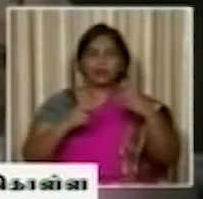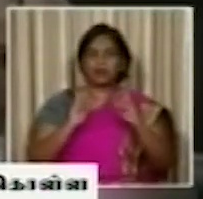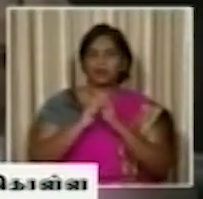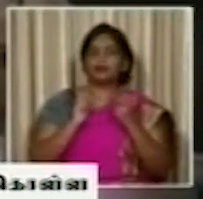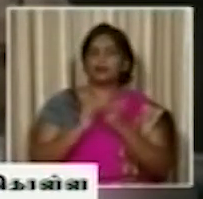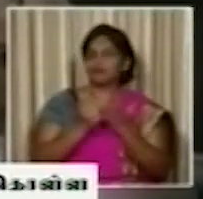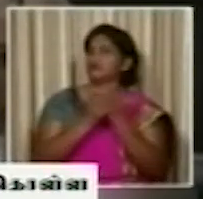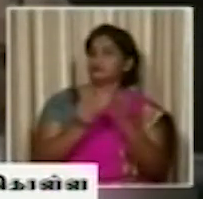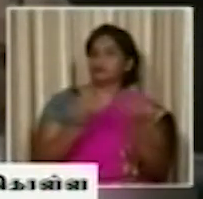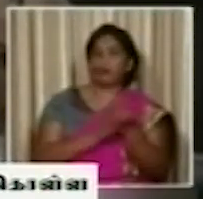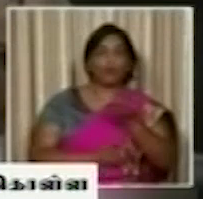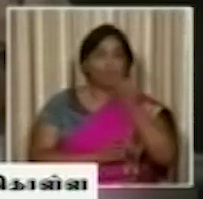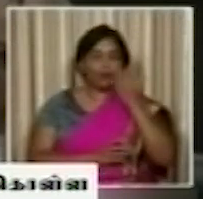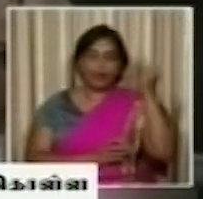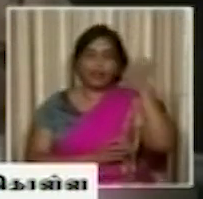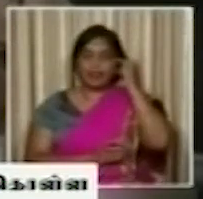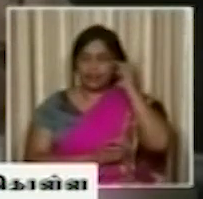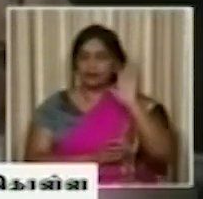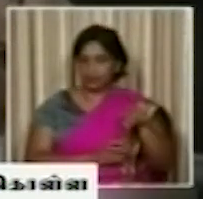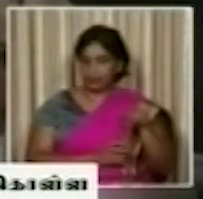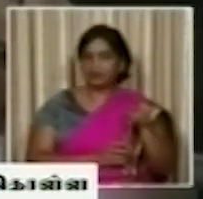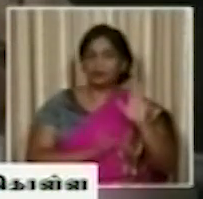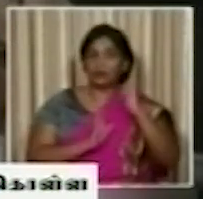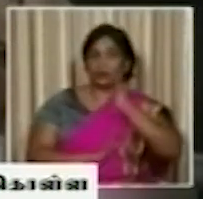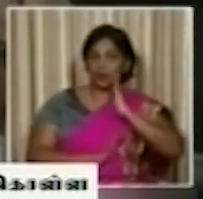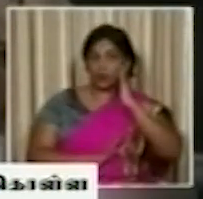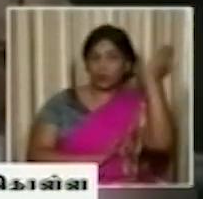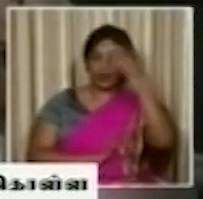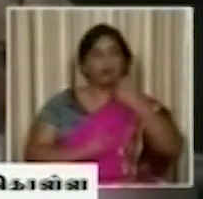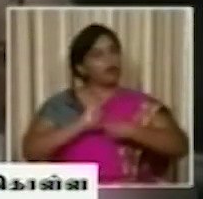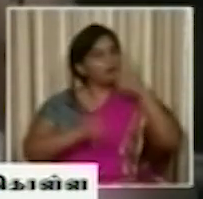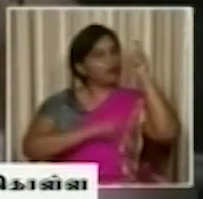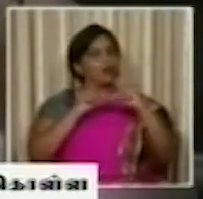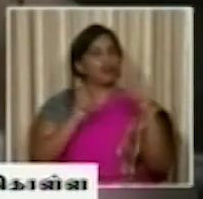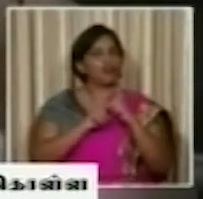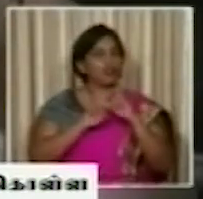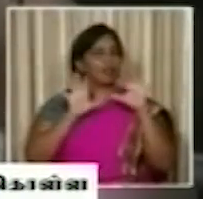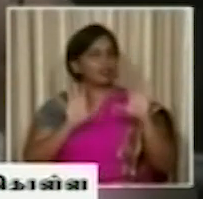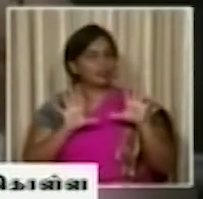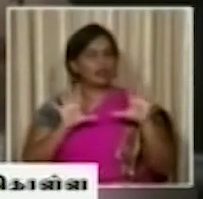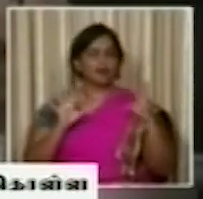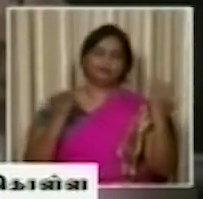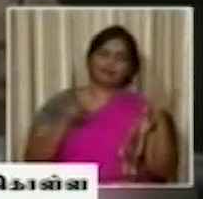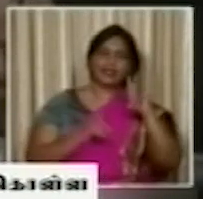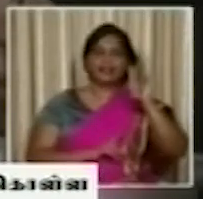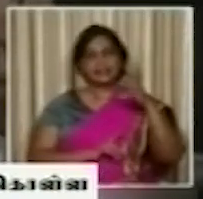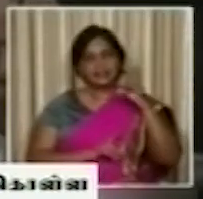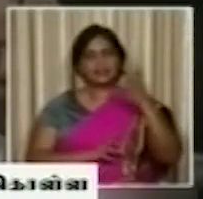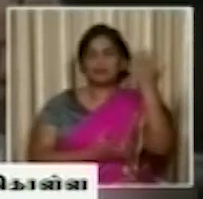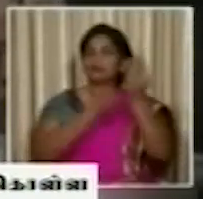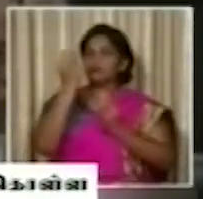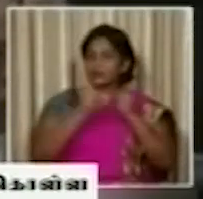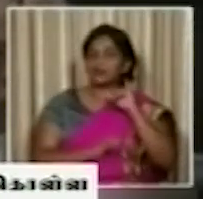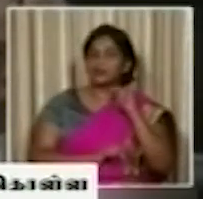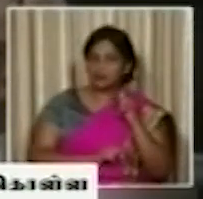நாட்டின் பொருளாதாரத்தை கட்டி எழுப்ப முடியாது என்பதை அறிவார்கள். இந்த தருணத்தில் நம் முன்பிருக்கும் கேள்வி ஒன்றுதான், நாம் தற்போது செல்லும் பாதையில் முன்னேறி